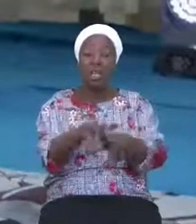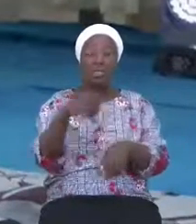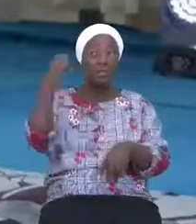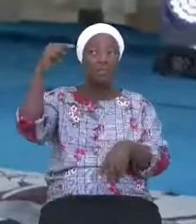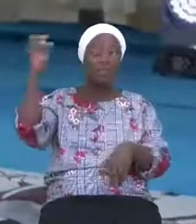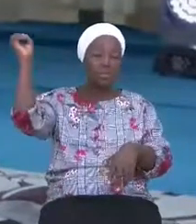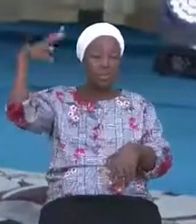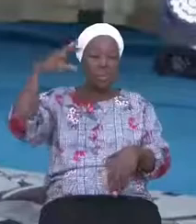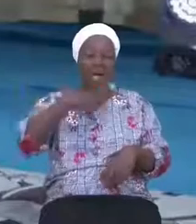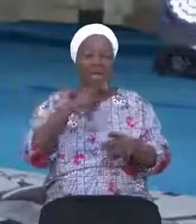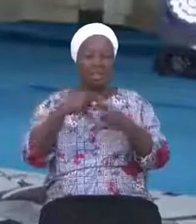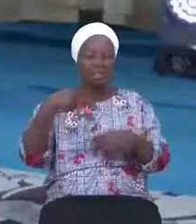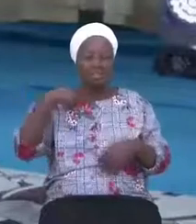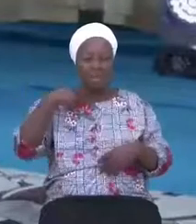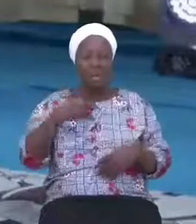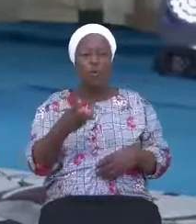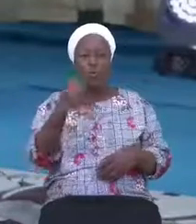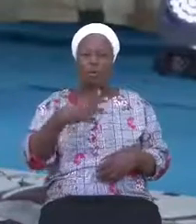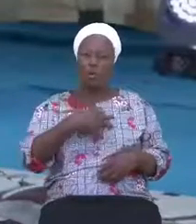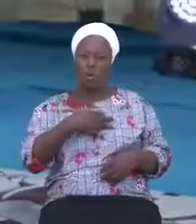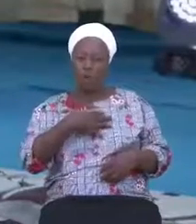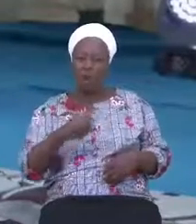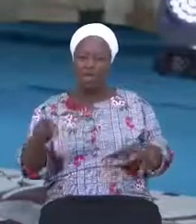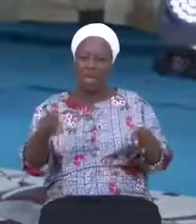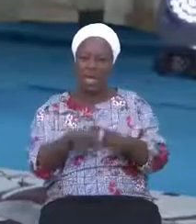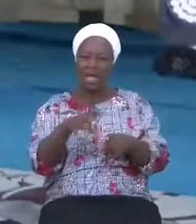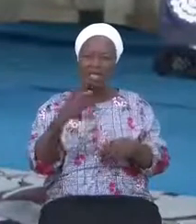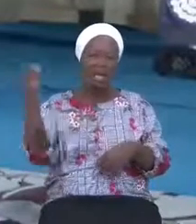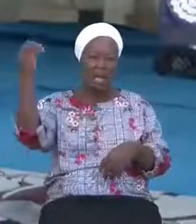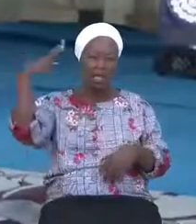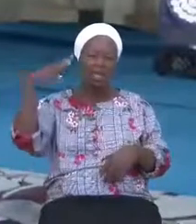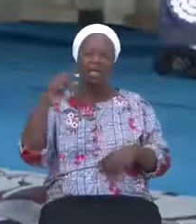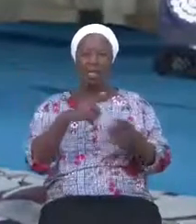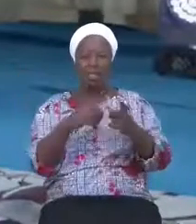ses vêtements devinrent blancs comme la lumière.